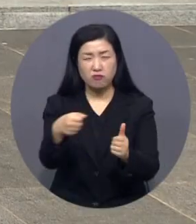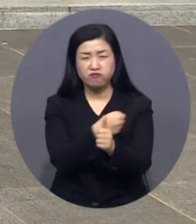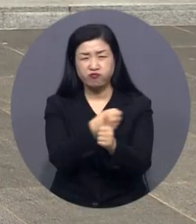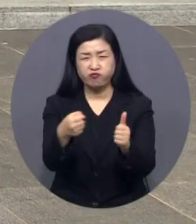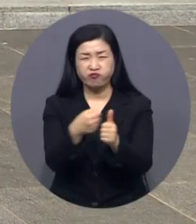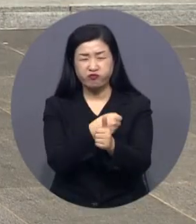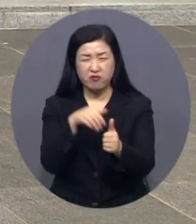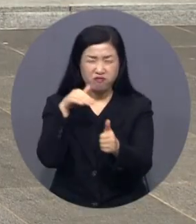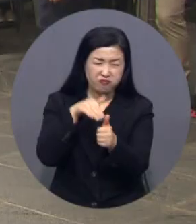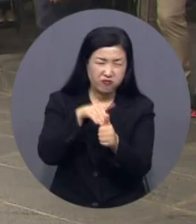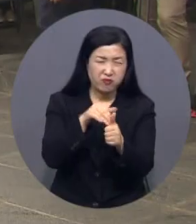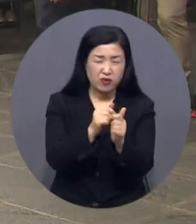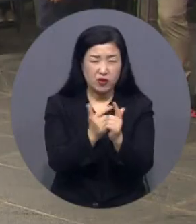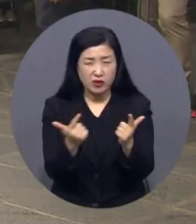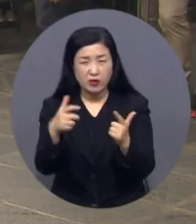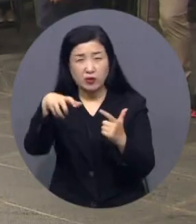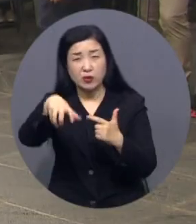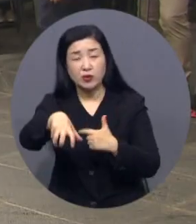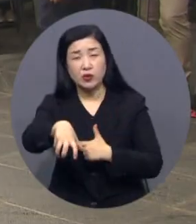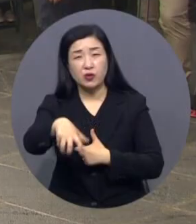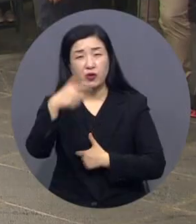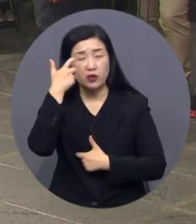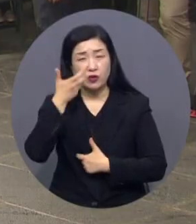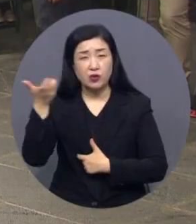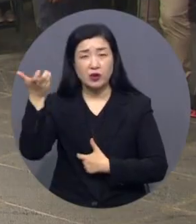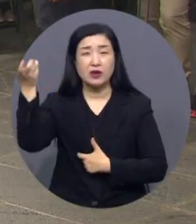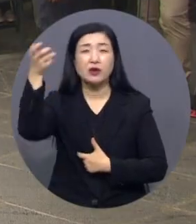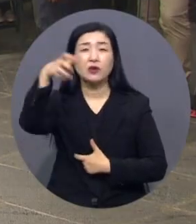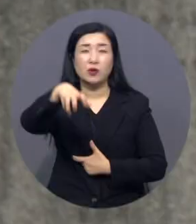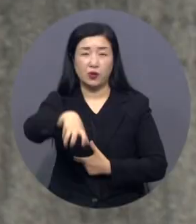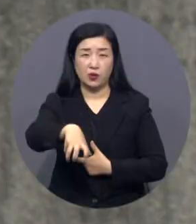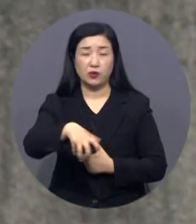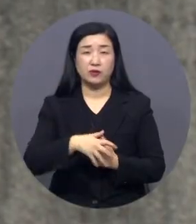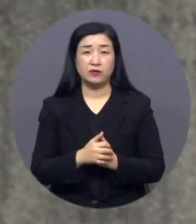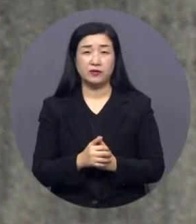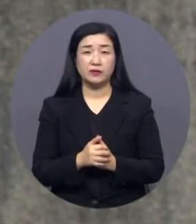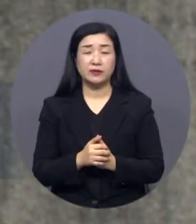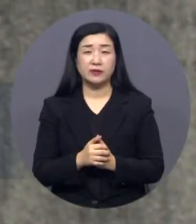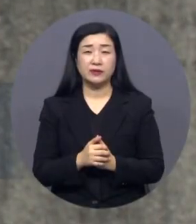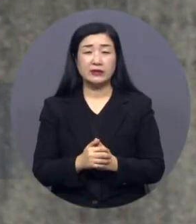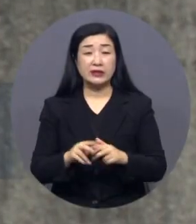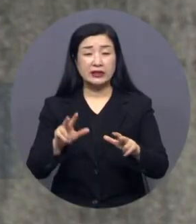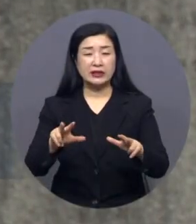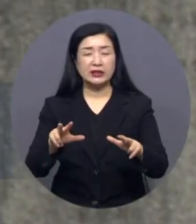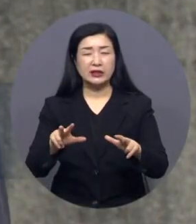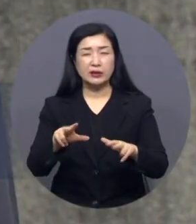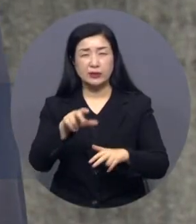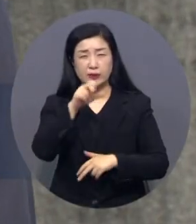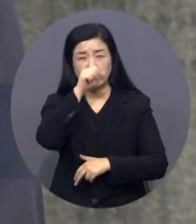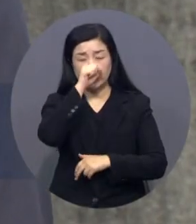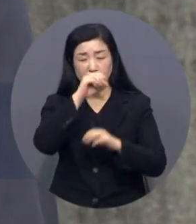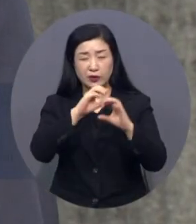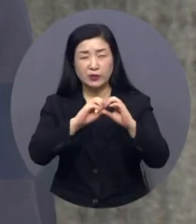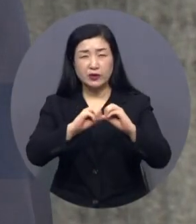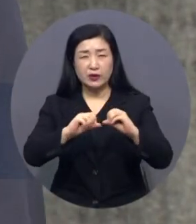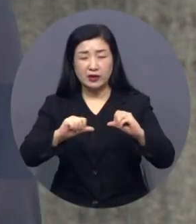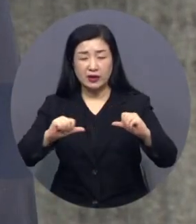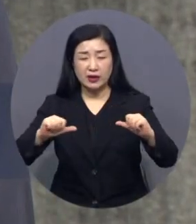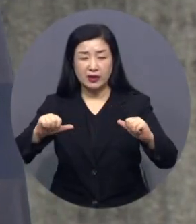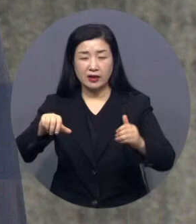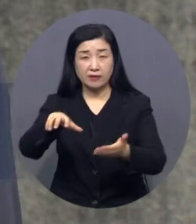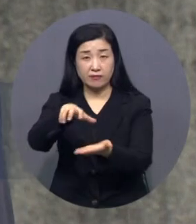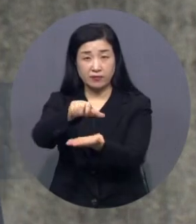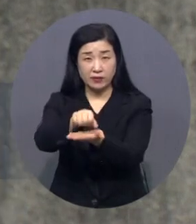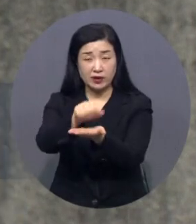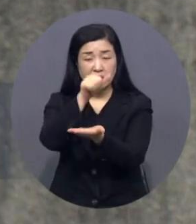고문이 자행된 이곳에 희생자 위령 공간이 만들어졌습니다. 이제 양지발은 이곳에 자리를 터전했기